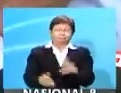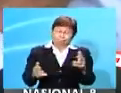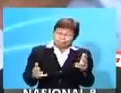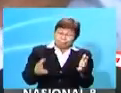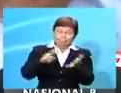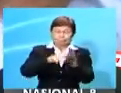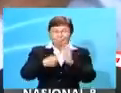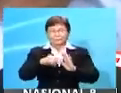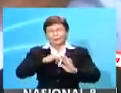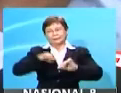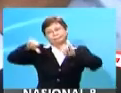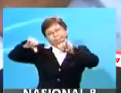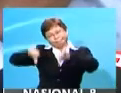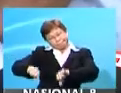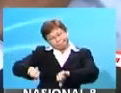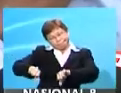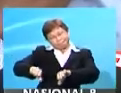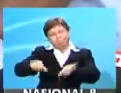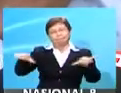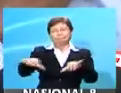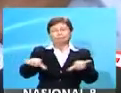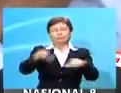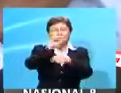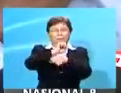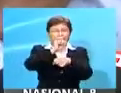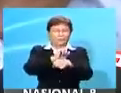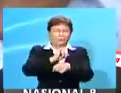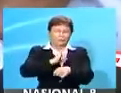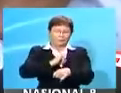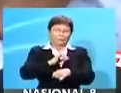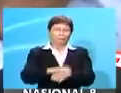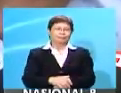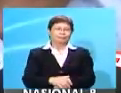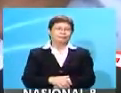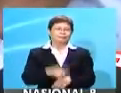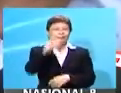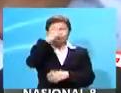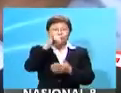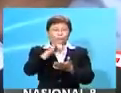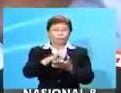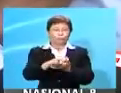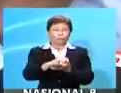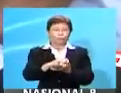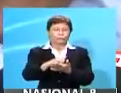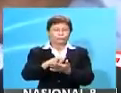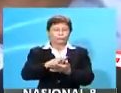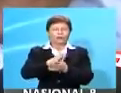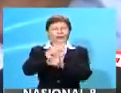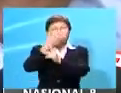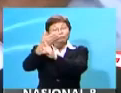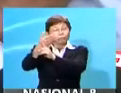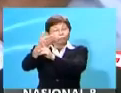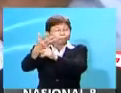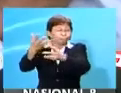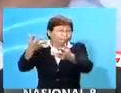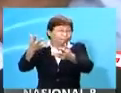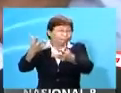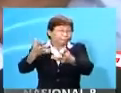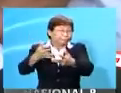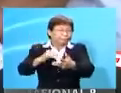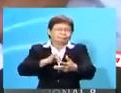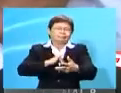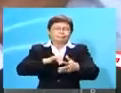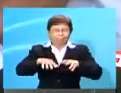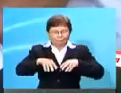berm Saya akan gagal melaksanak tu saya itu bila saya digugurkan satu saya